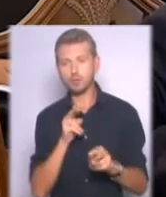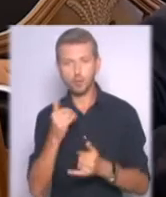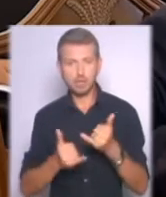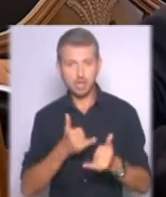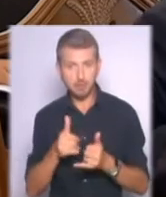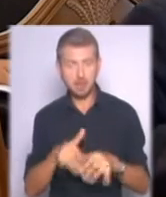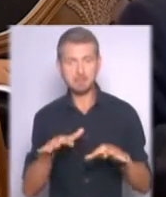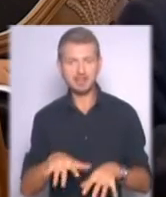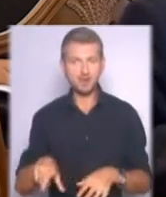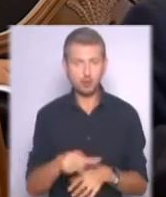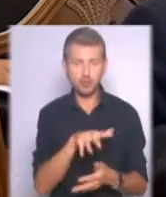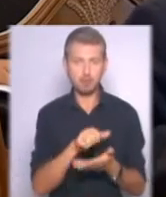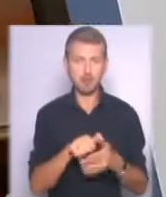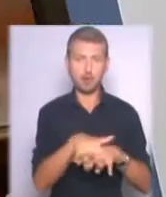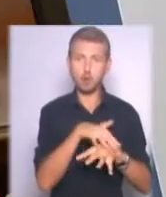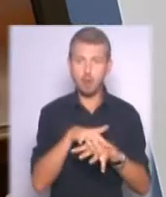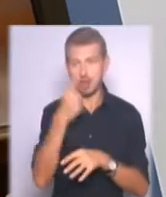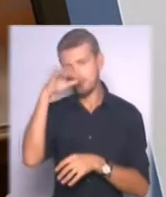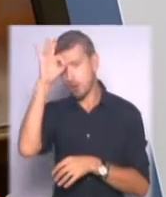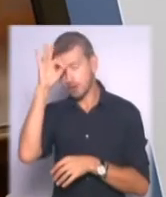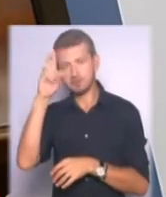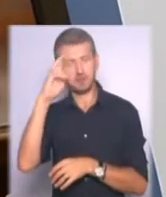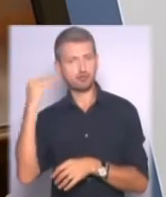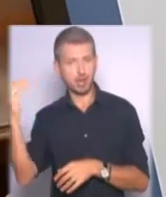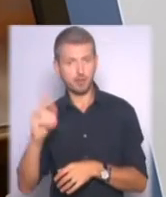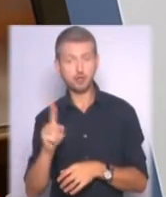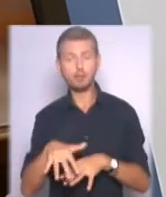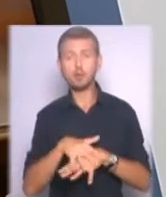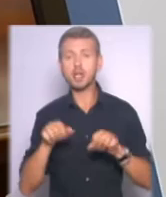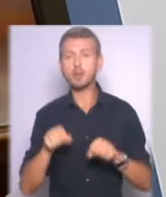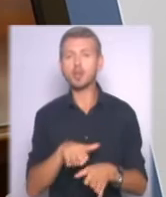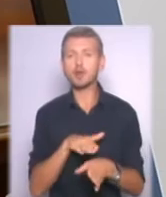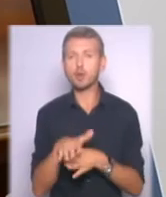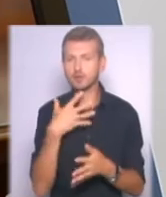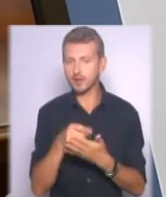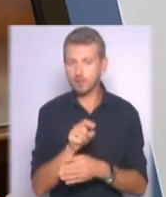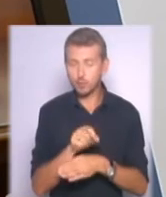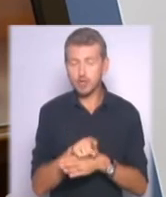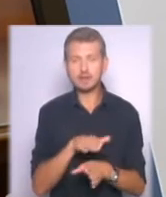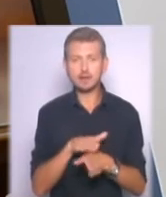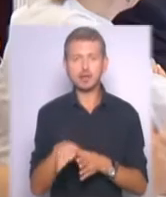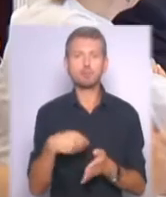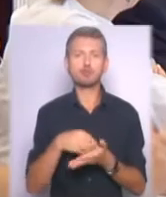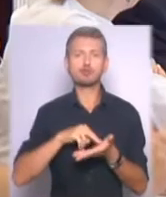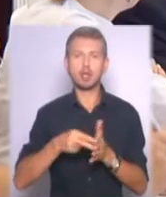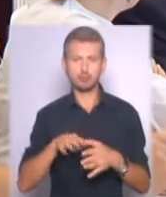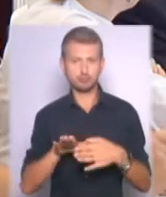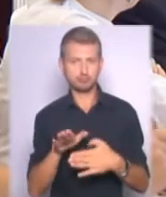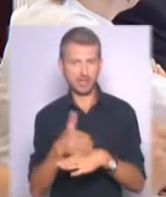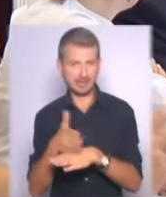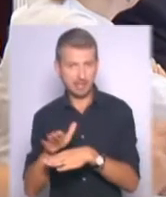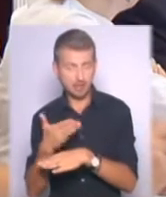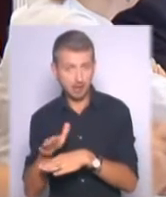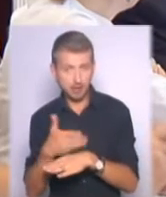займається громада, поліції – держава. Аби громада могла виконувати свої функції, здійснили і бюджетну децентралізацію. При цьому